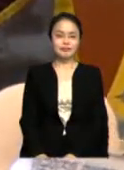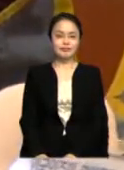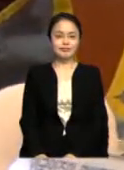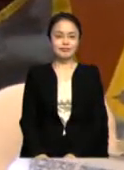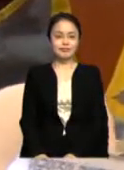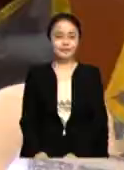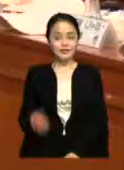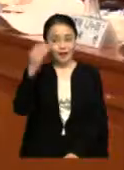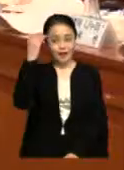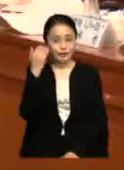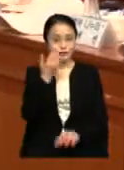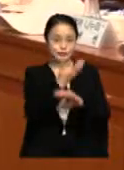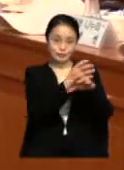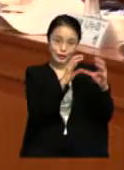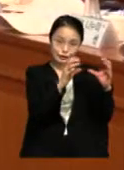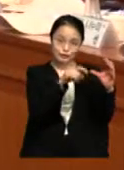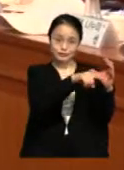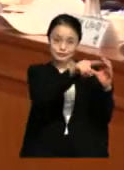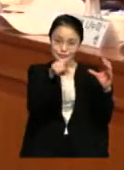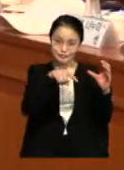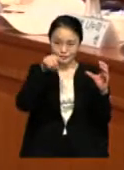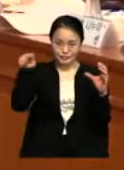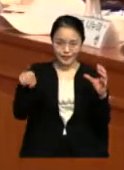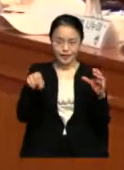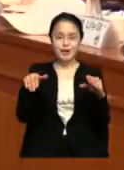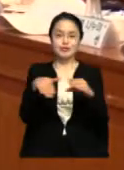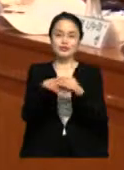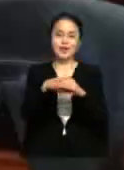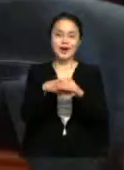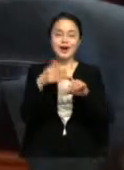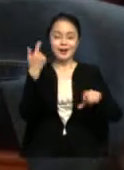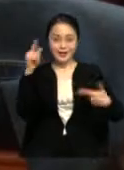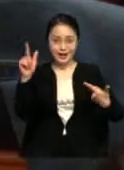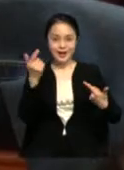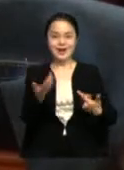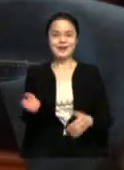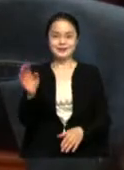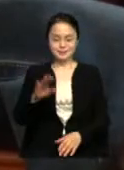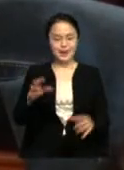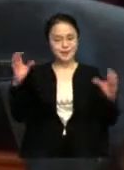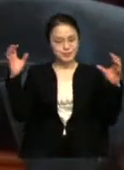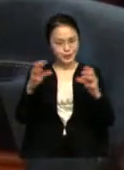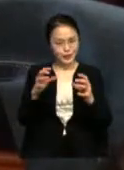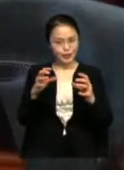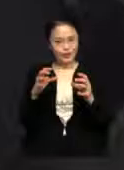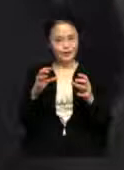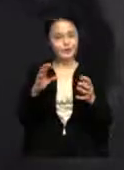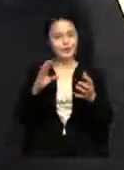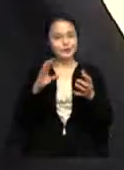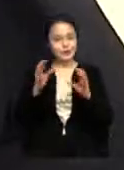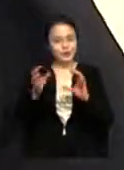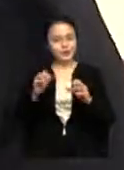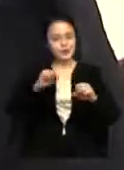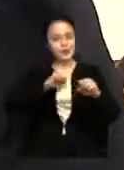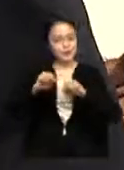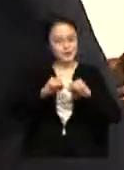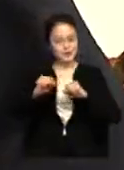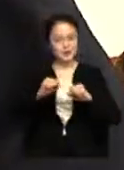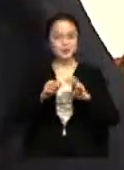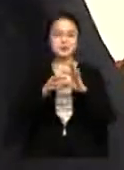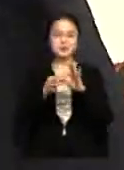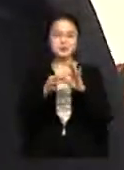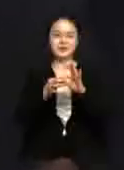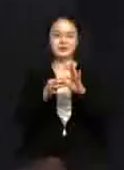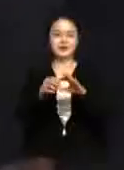태어나 가치관도 다르지만 봉사로 하나된 내 외국인들 활동이 계속 될수록 서로를 이해하는 마음도 더욱 깊어지고